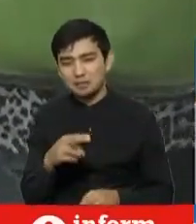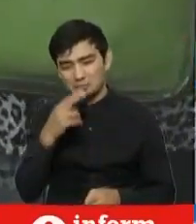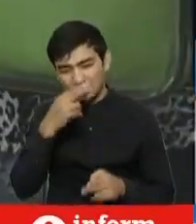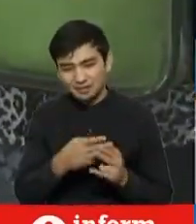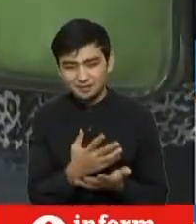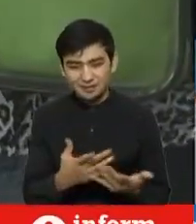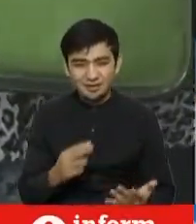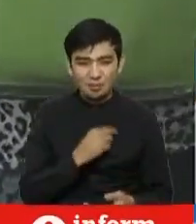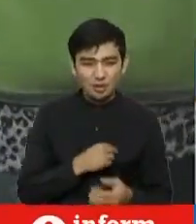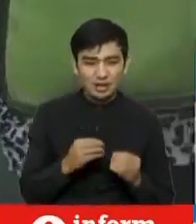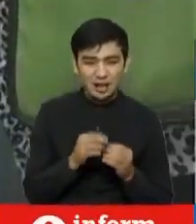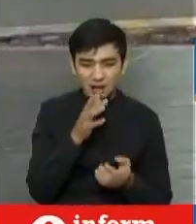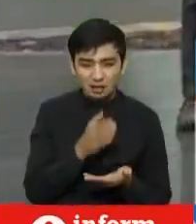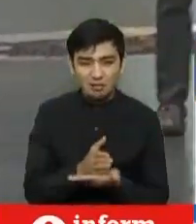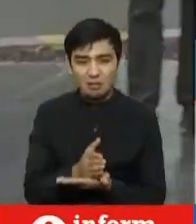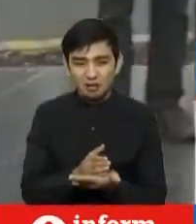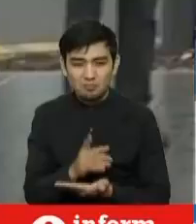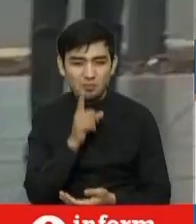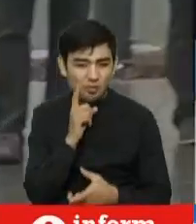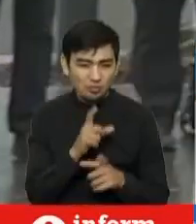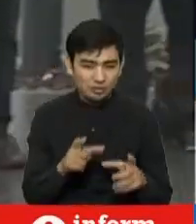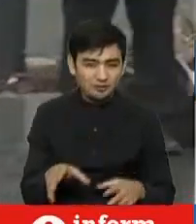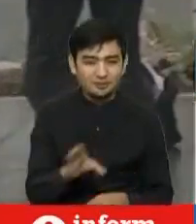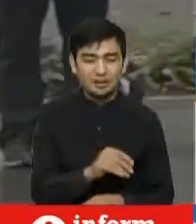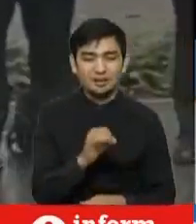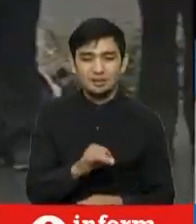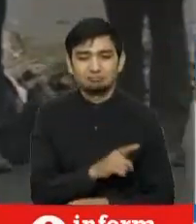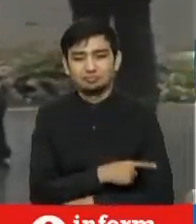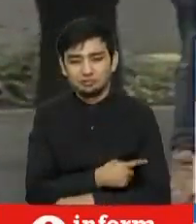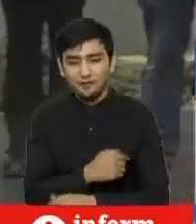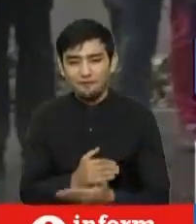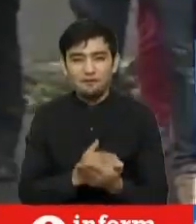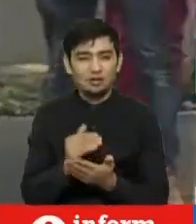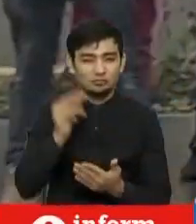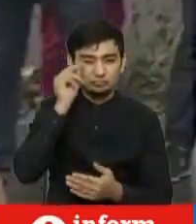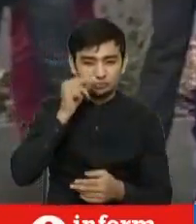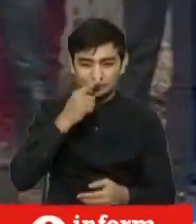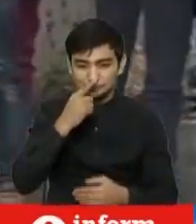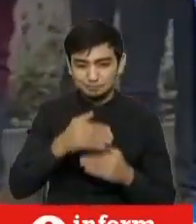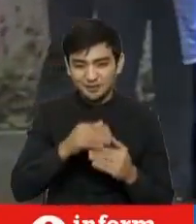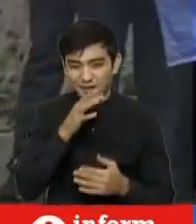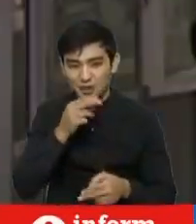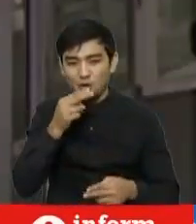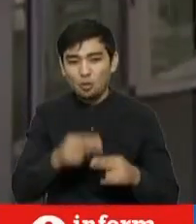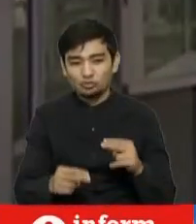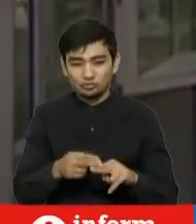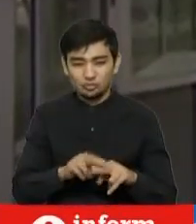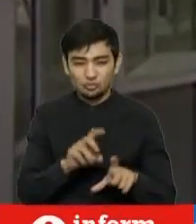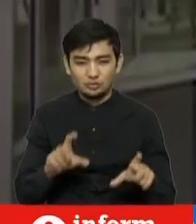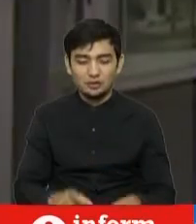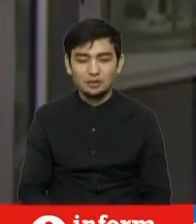дейін еңбек өтілі бар жас мамандар және медициналық жоғарғы оқу орнын жақында тәмамдаған түлектер.